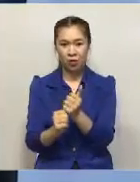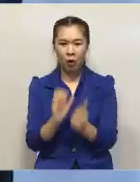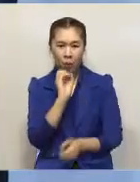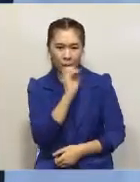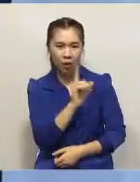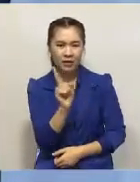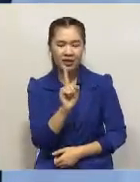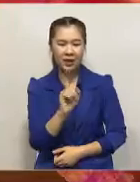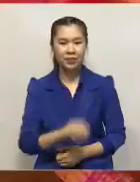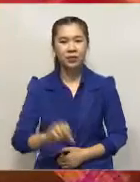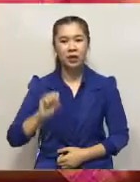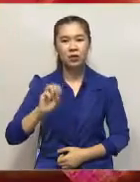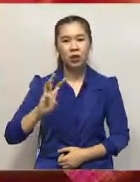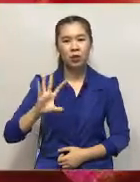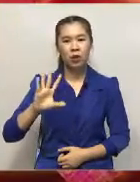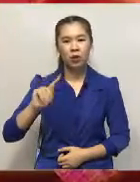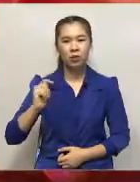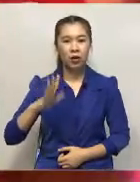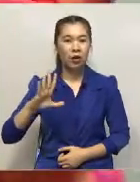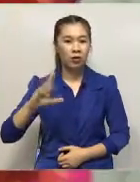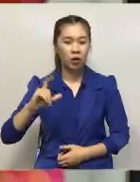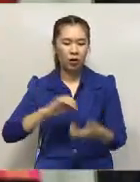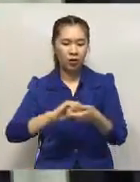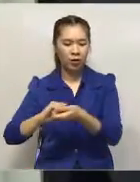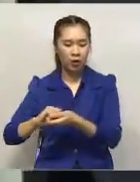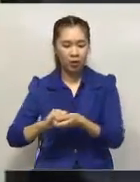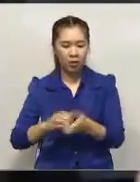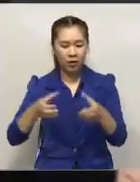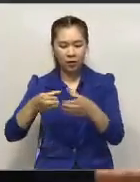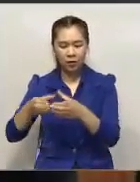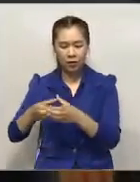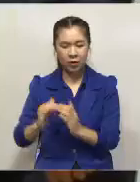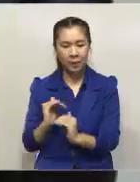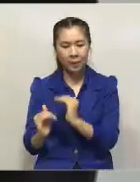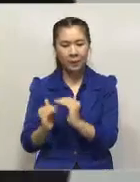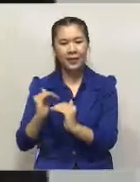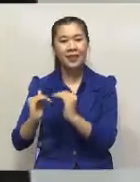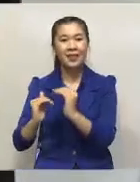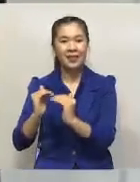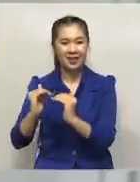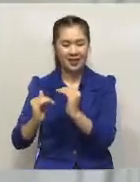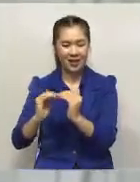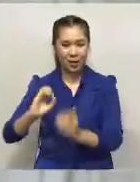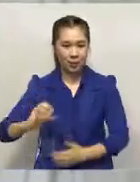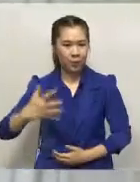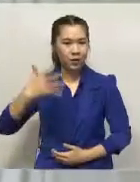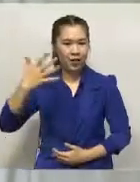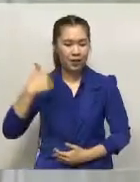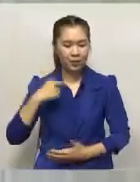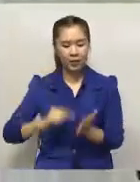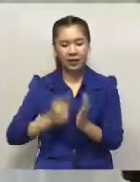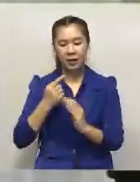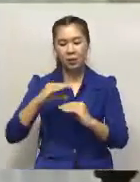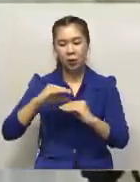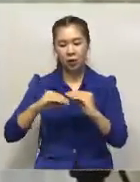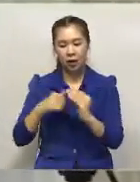ะท่านบอกว่าทางสวทช.ได้ร่วมมือกับหน่วยงานในเครือข่ายด้านการพัฒนาซอฟต์แวร์เริ่มโครงการสนับสนุนผู้